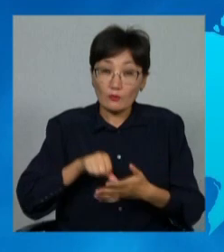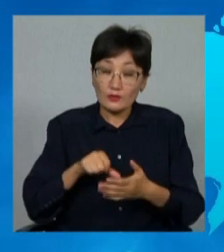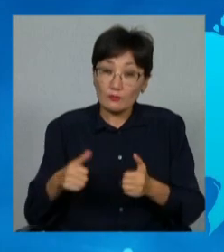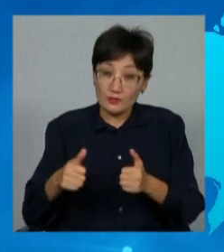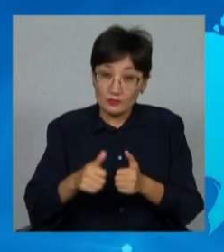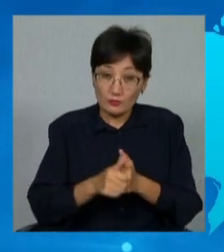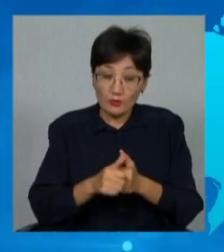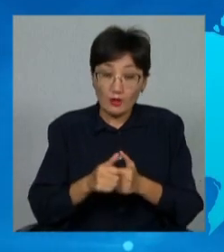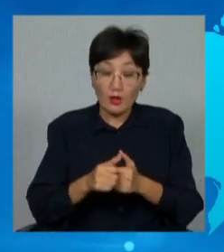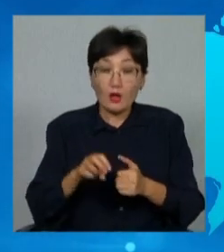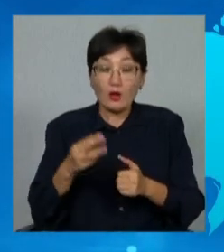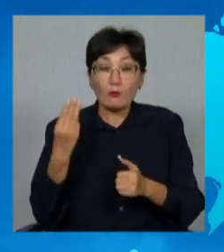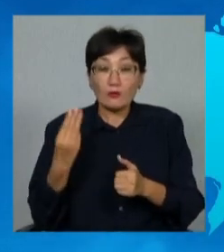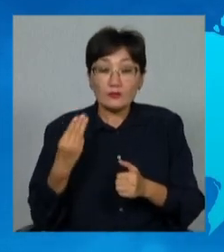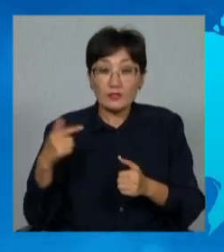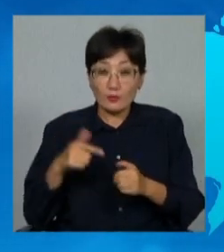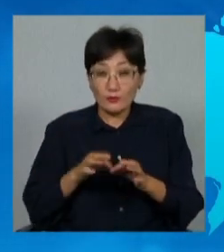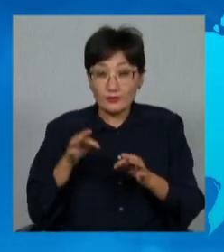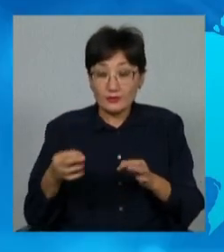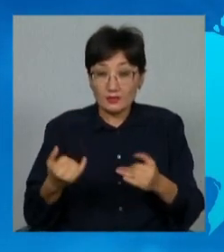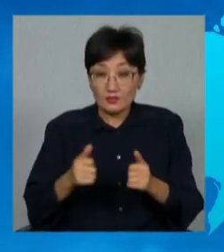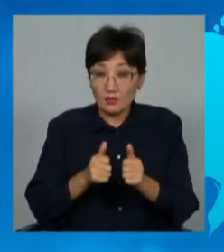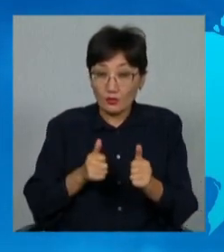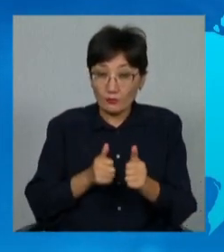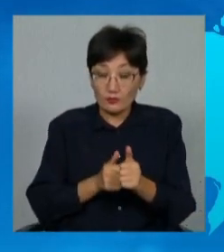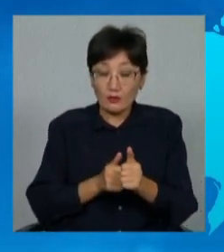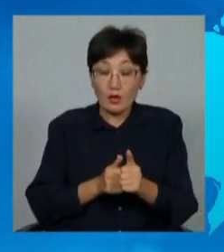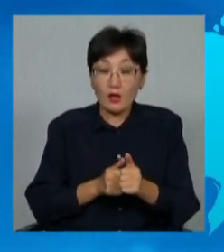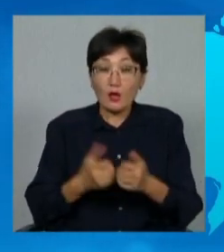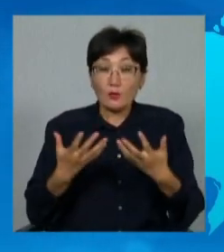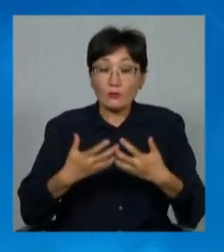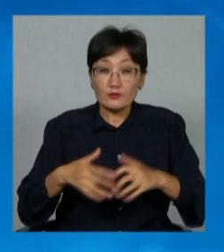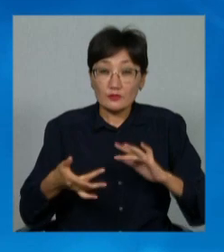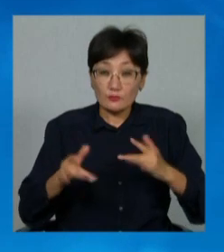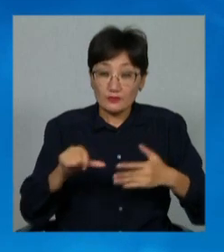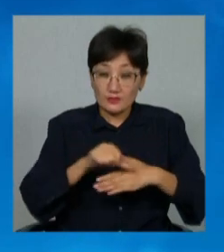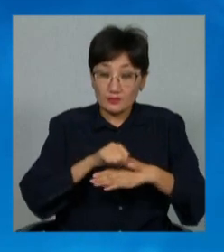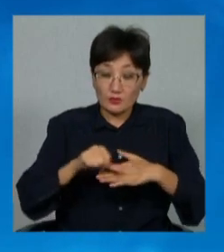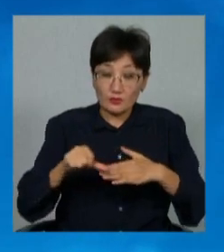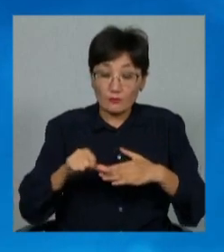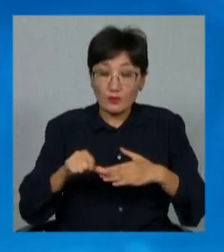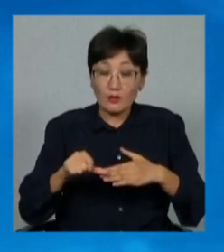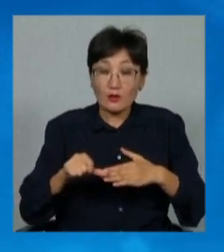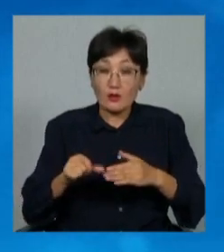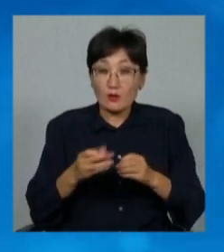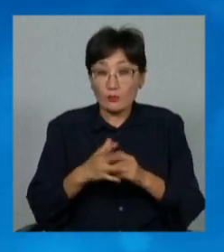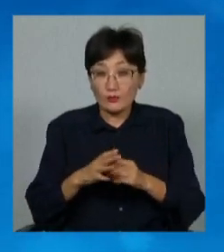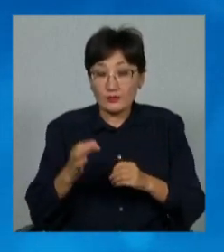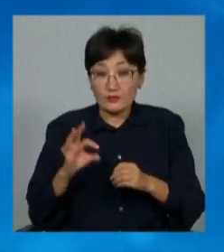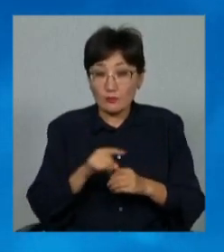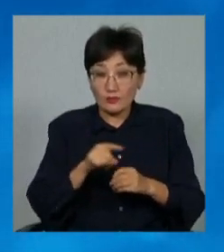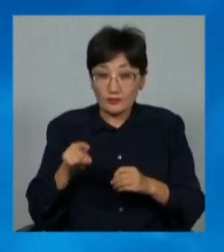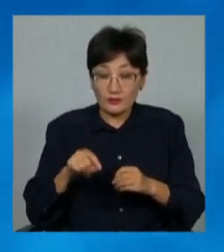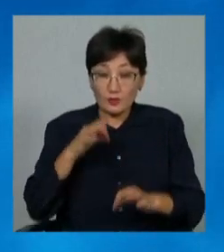тұр. Ал Маңғыстау және Атырау облыстары әзірге артта. Айта кету керек, sanak.gov.kz сайты 15-ші қазанға